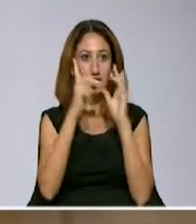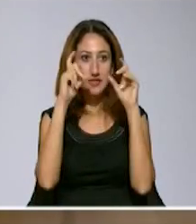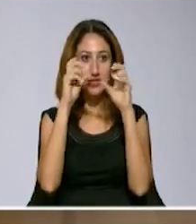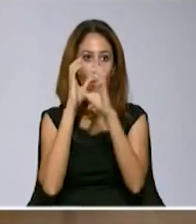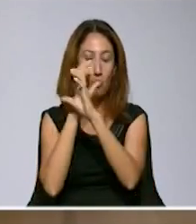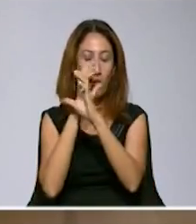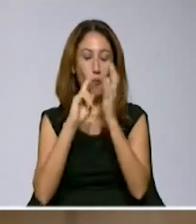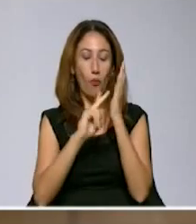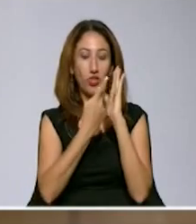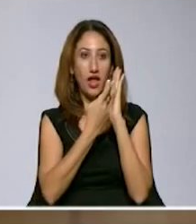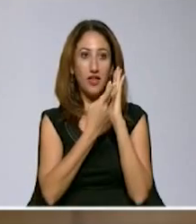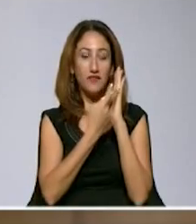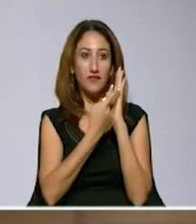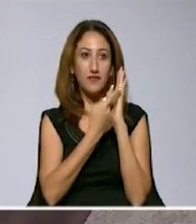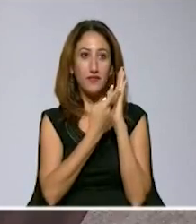كده.